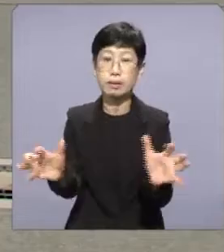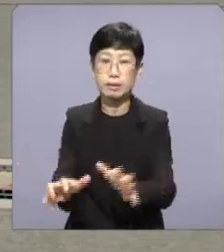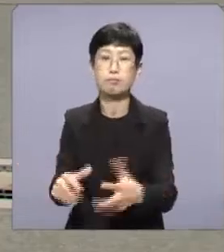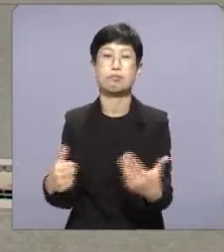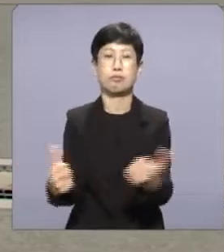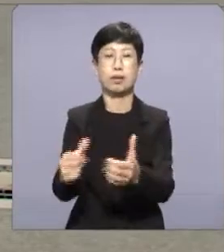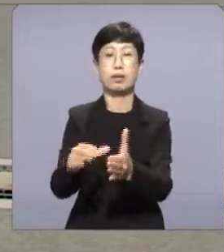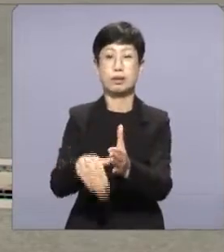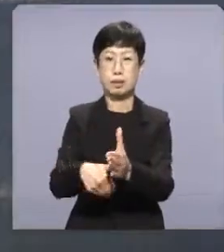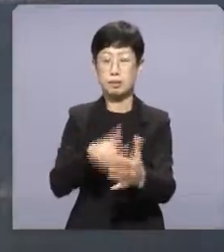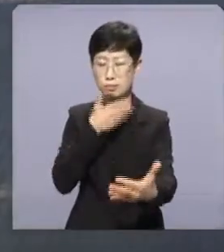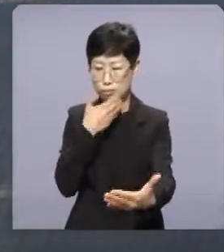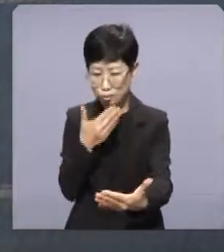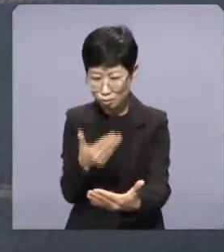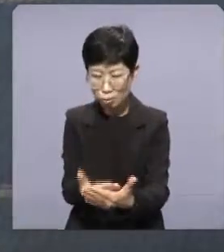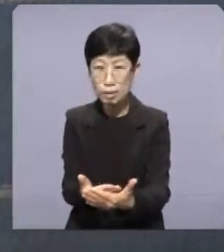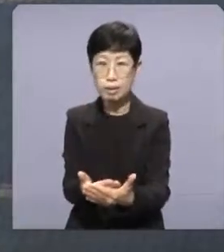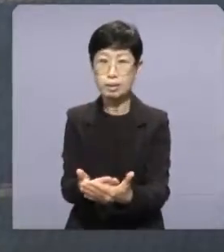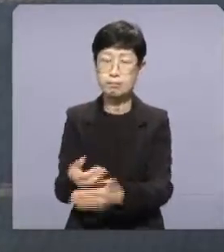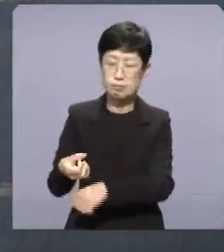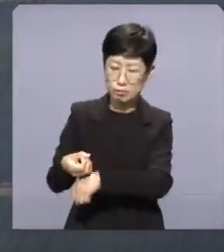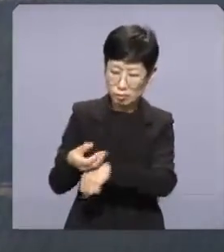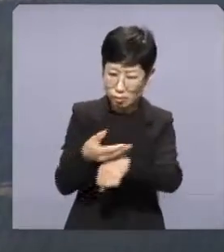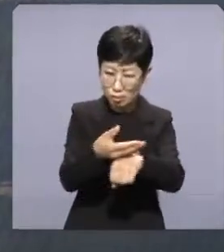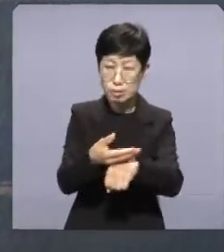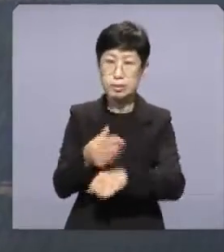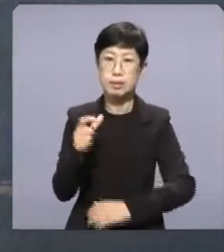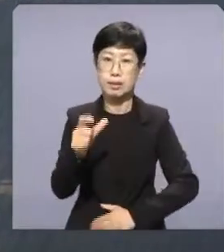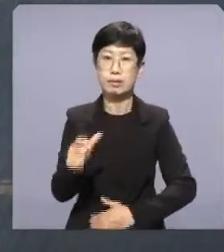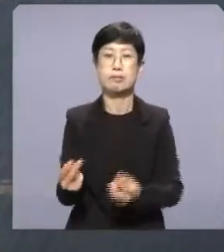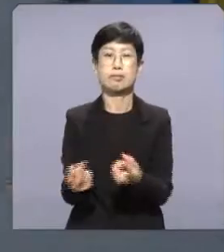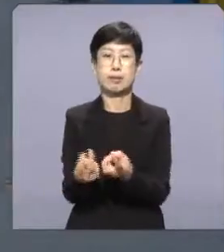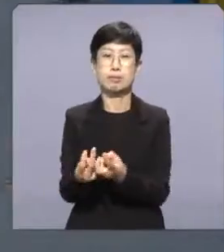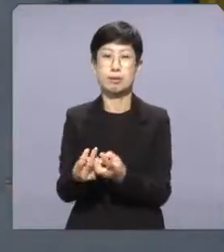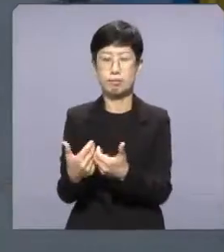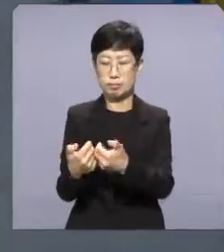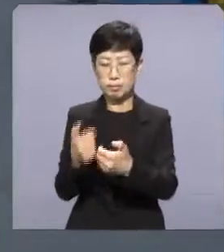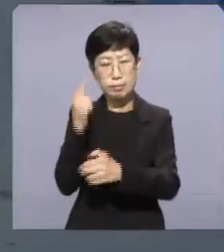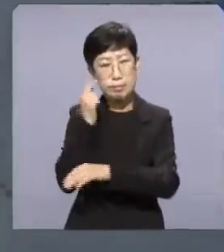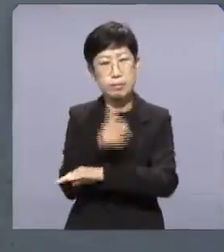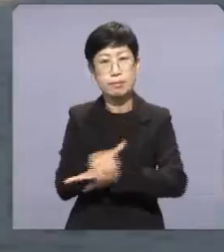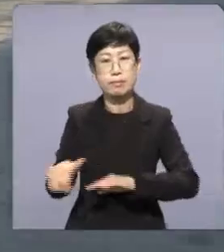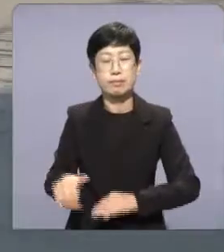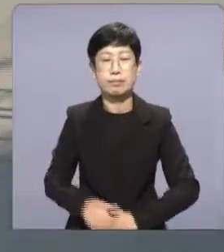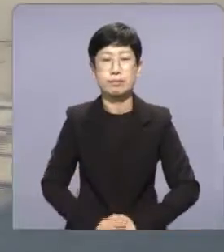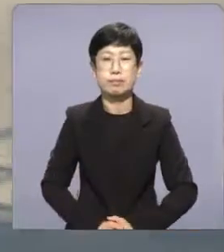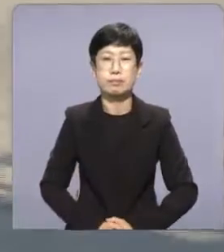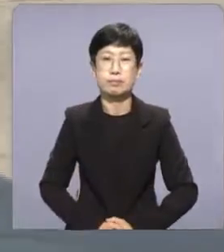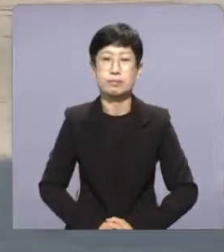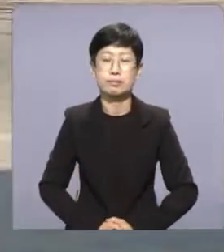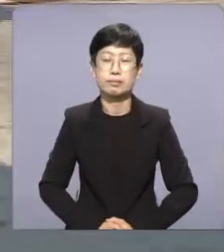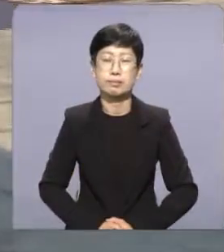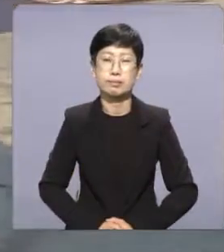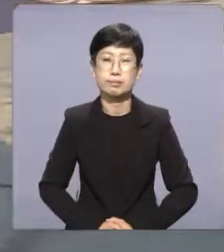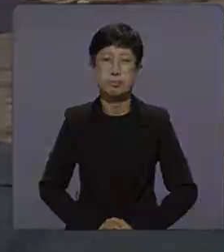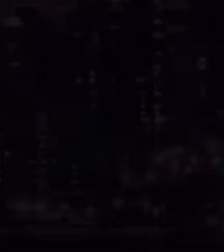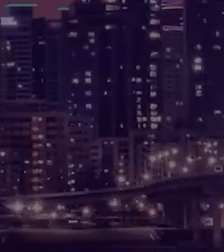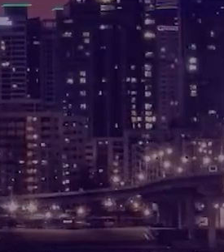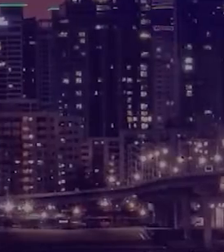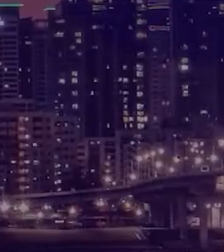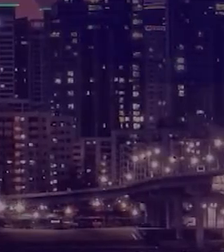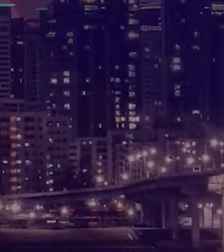주요 산업과 수출 강화 방안이 논의 됨이라 obs 뉴스 최 않소 입니다